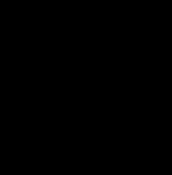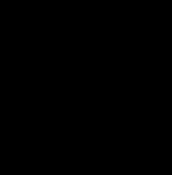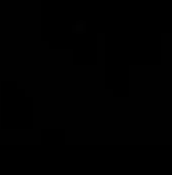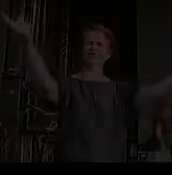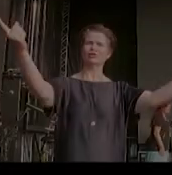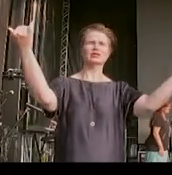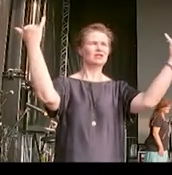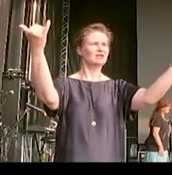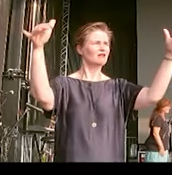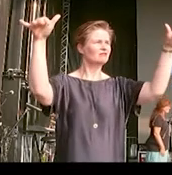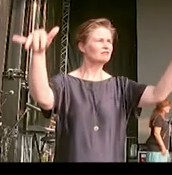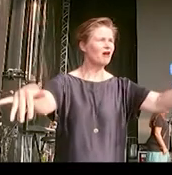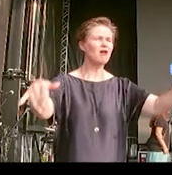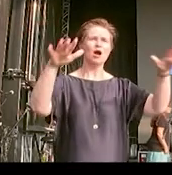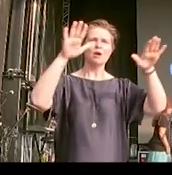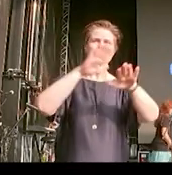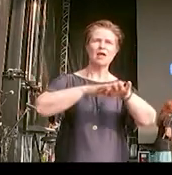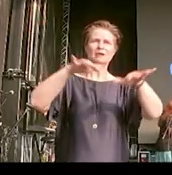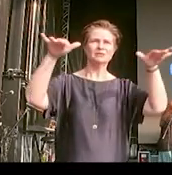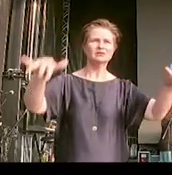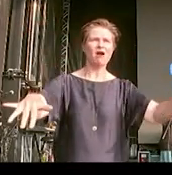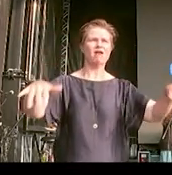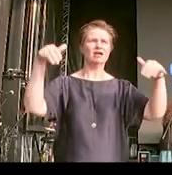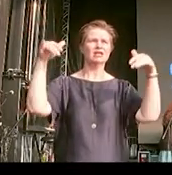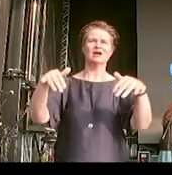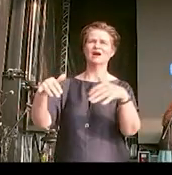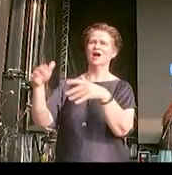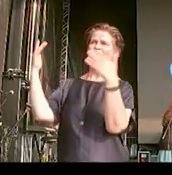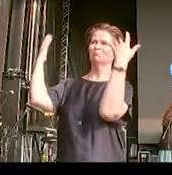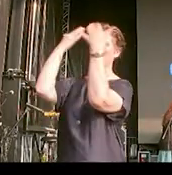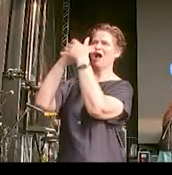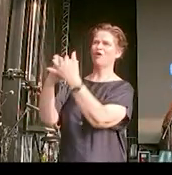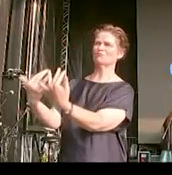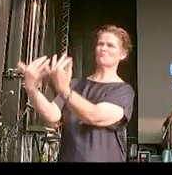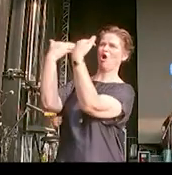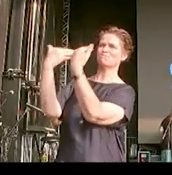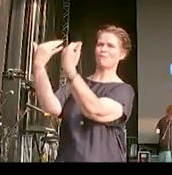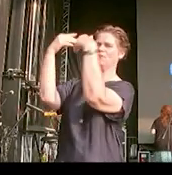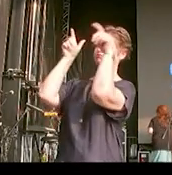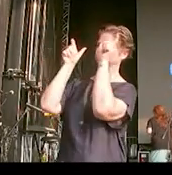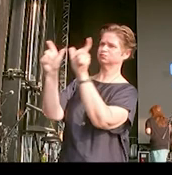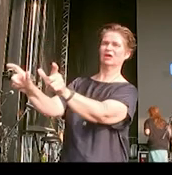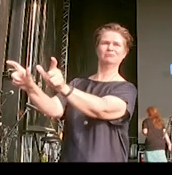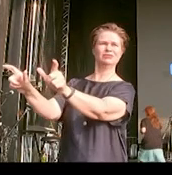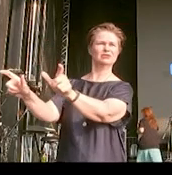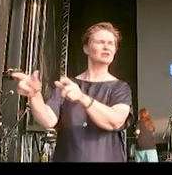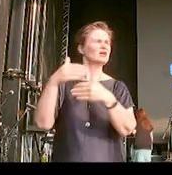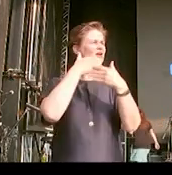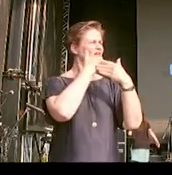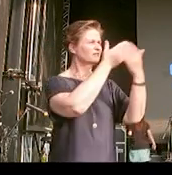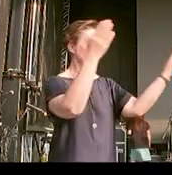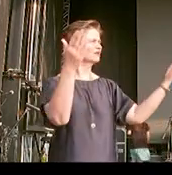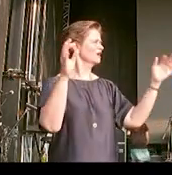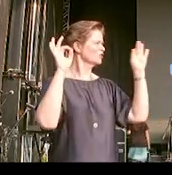seid, hier bleibt und euch hier dem braunen Mob in den Weg stellt. Und ich bedanke mich als konkret